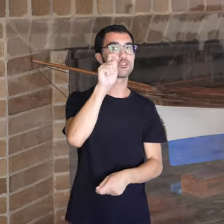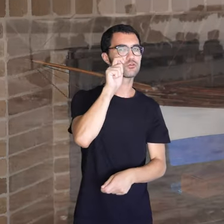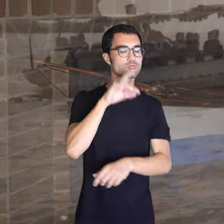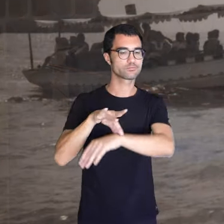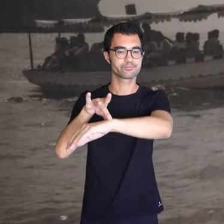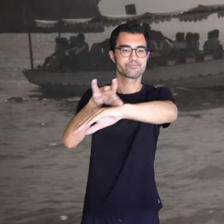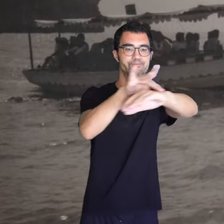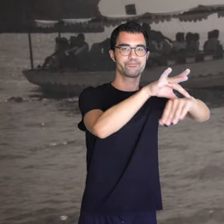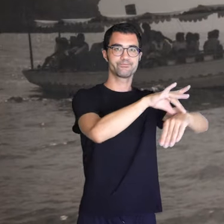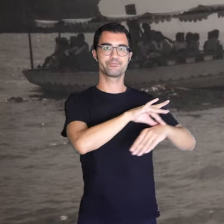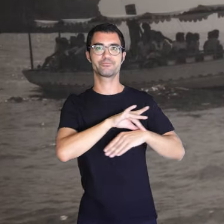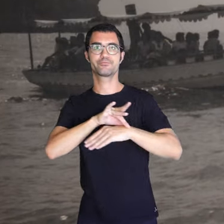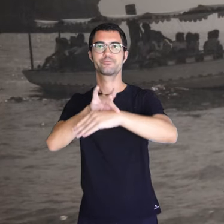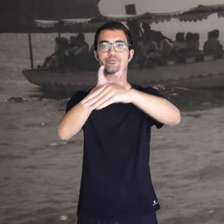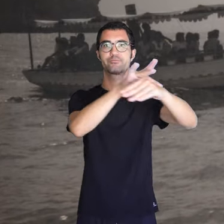excursions.